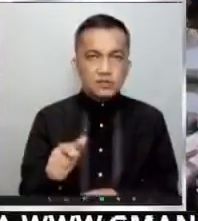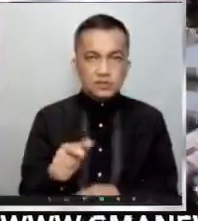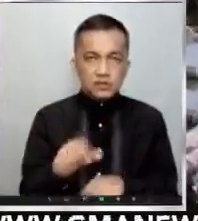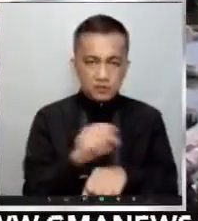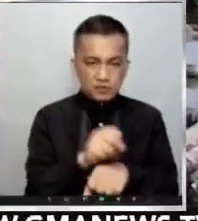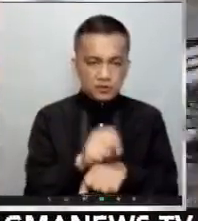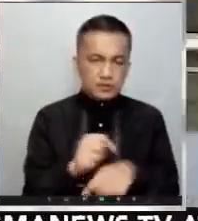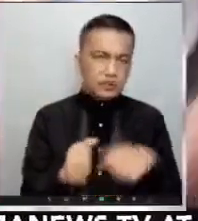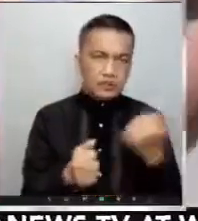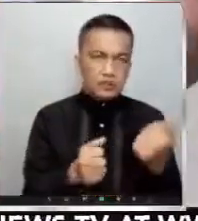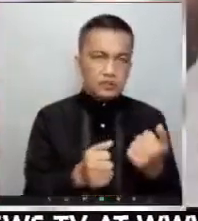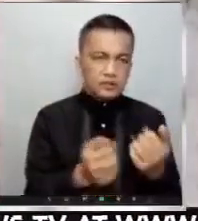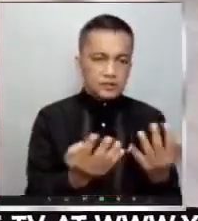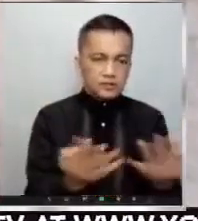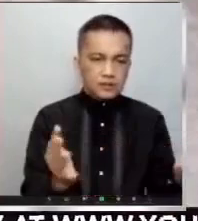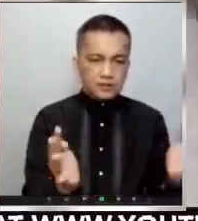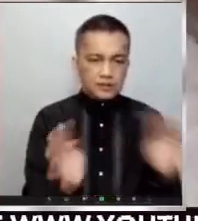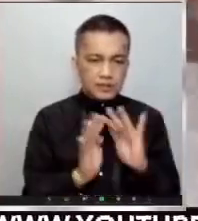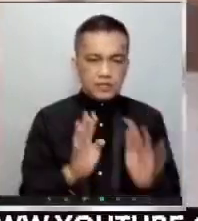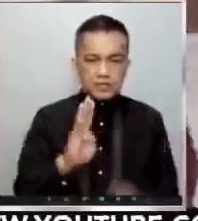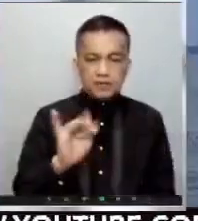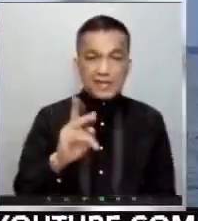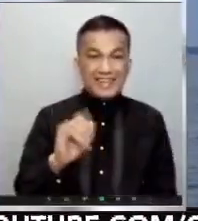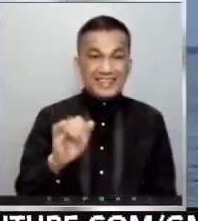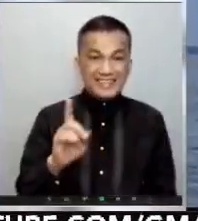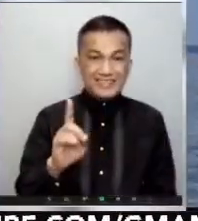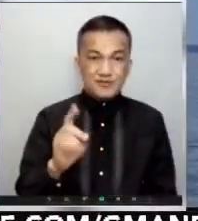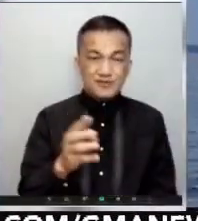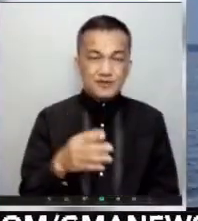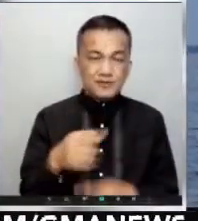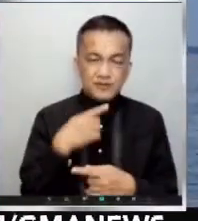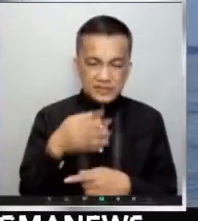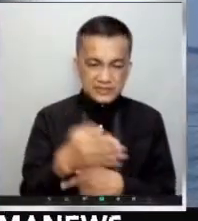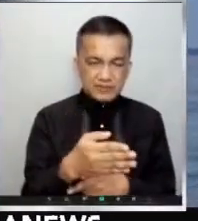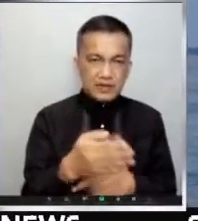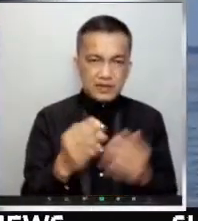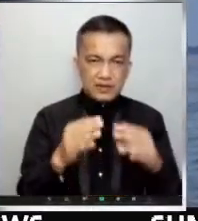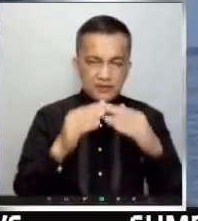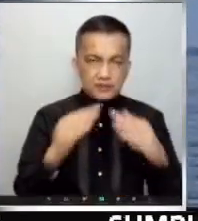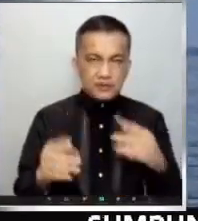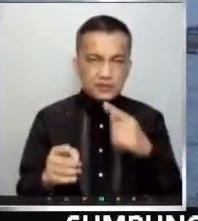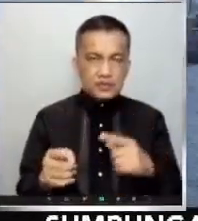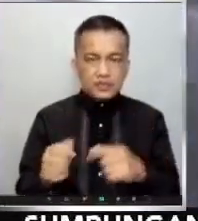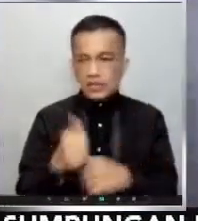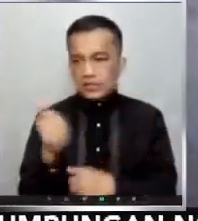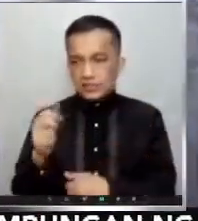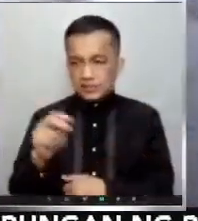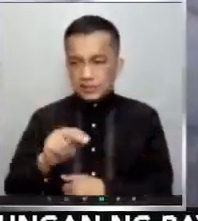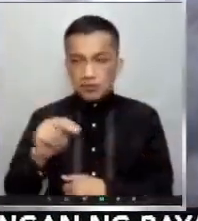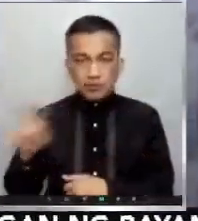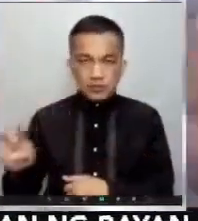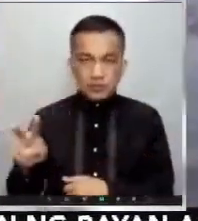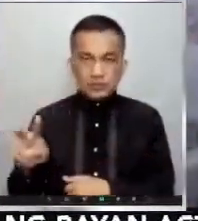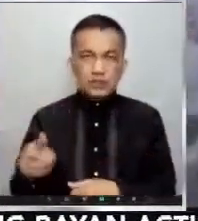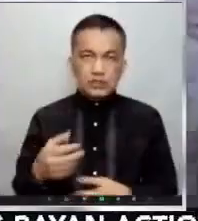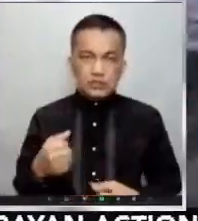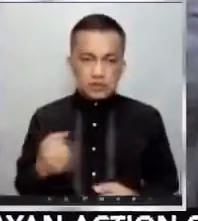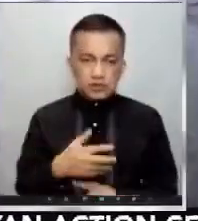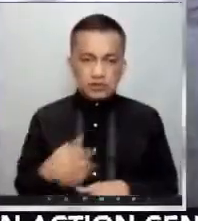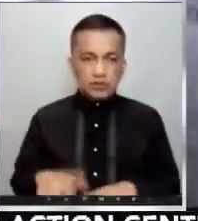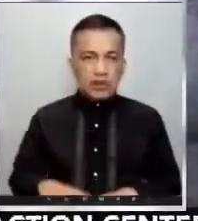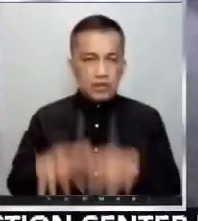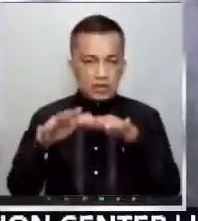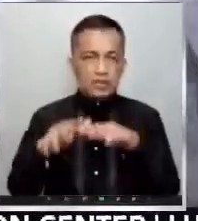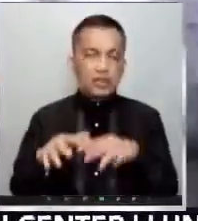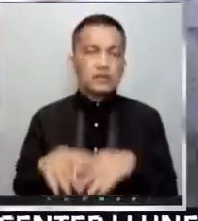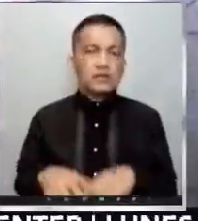pang baklad. Ang ibang residente sa Navotas, baha naman ang kinatatakutan sa reklamasyon. Buong Bulacan ay state